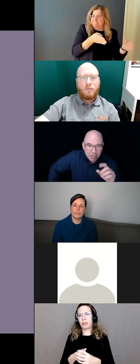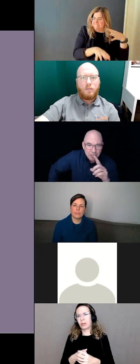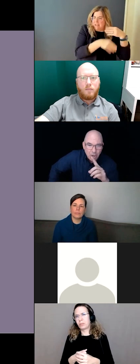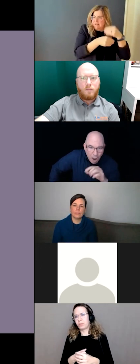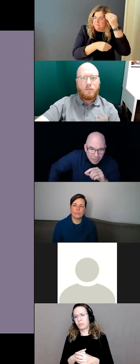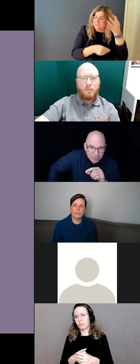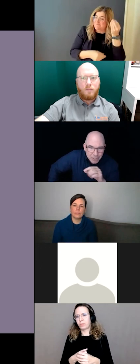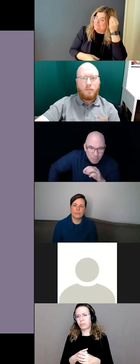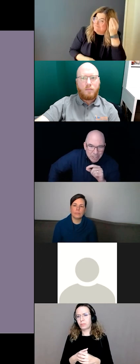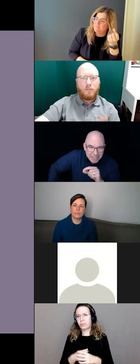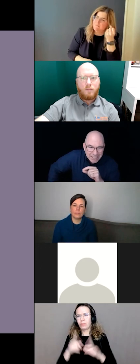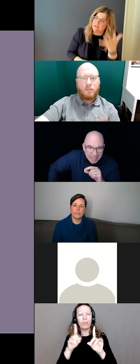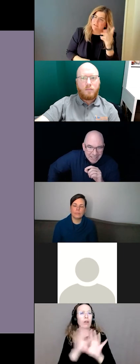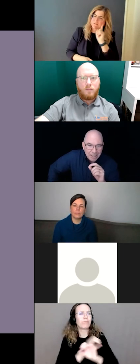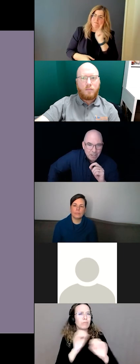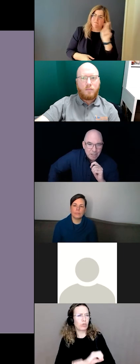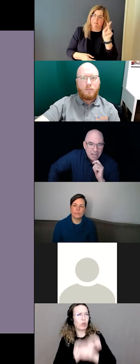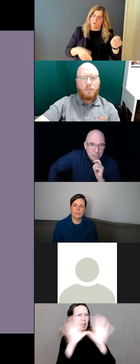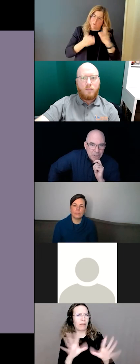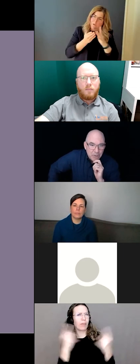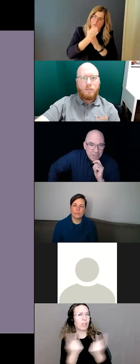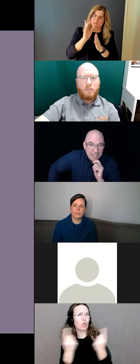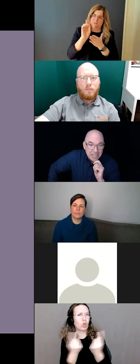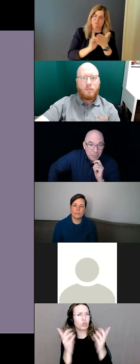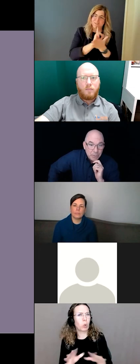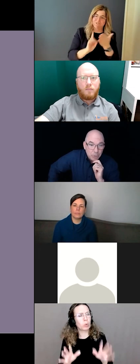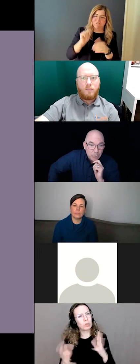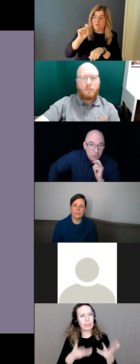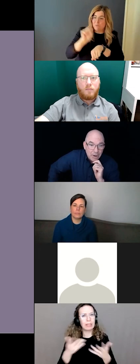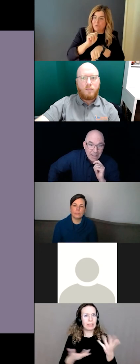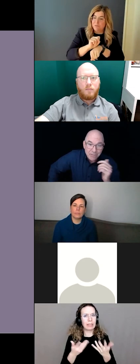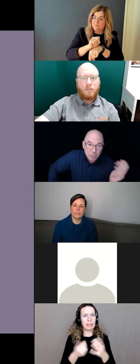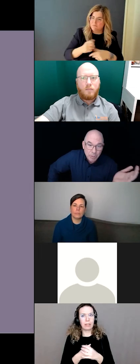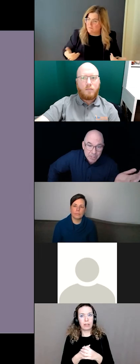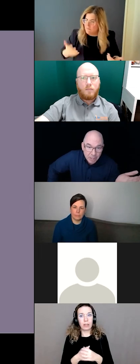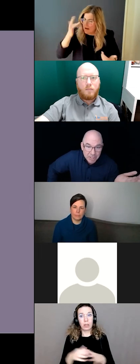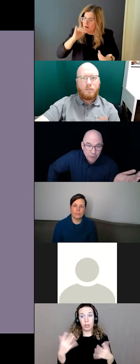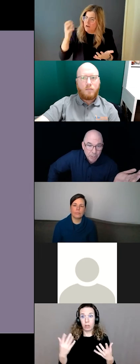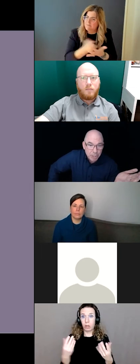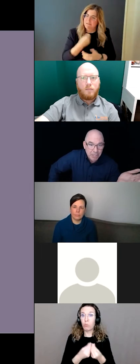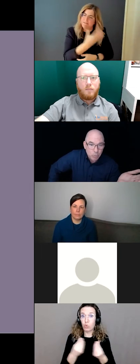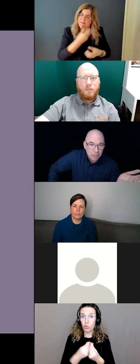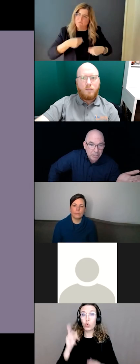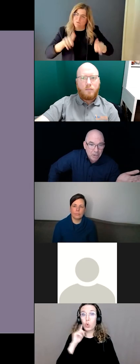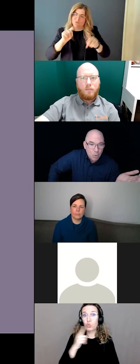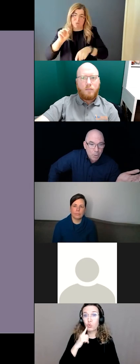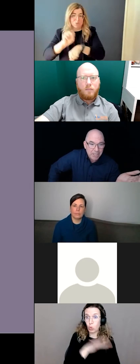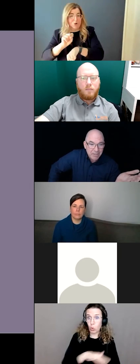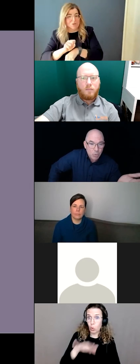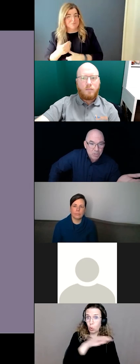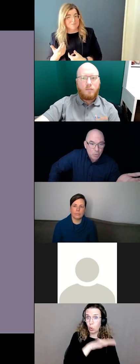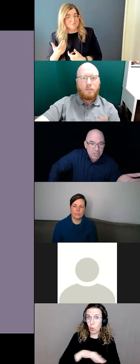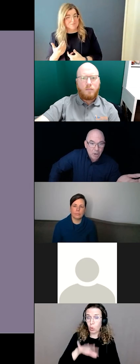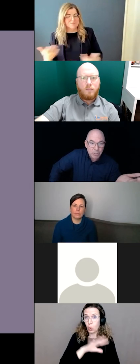clarifier quelque chose qui est un peu une tangente. Il y a beaucoup de gens sourds qui ont vécu de la